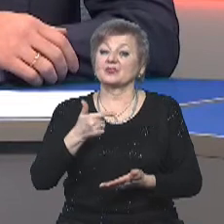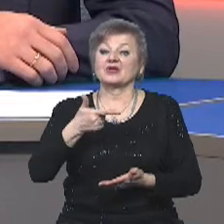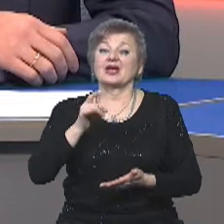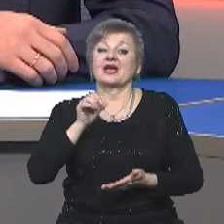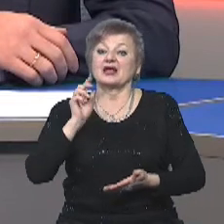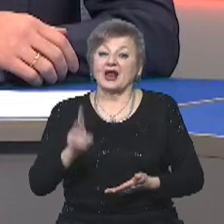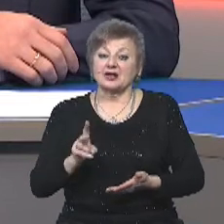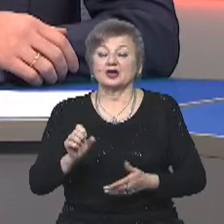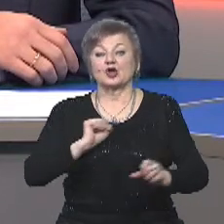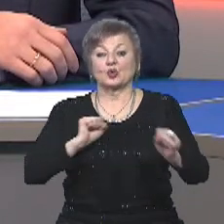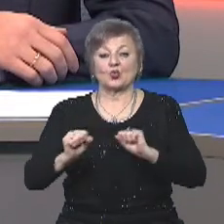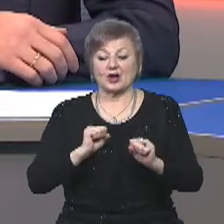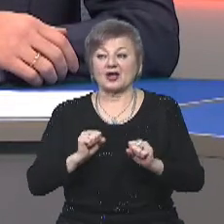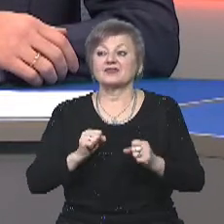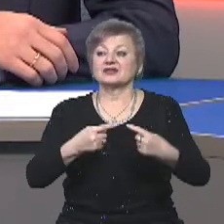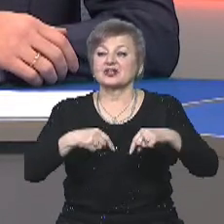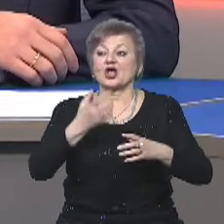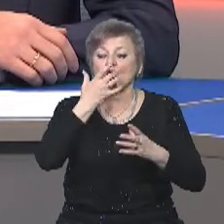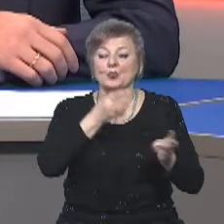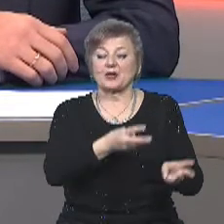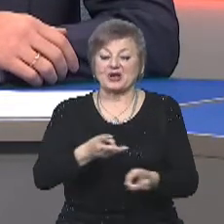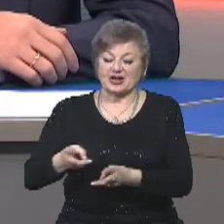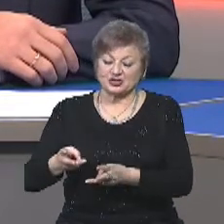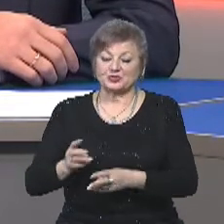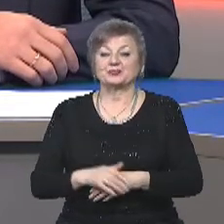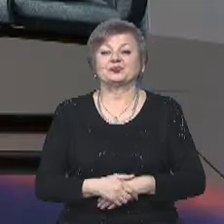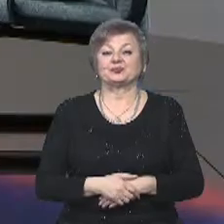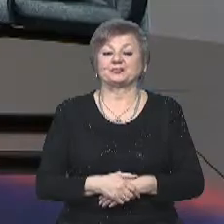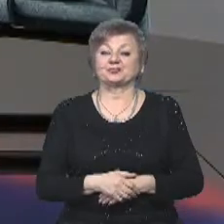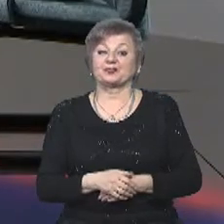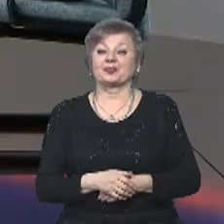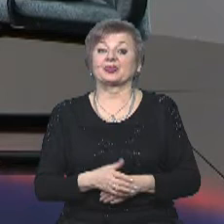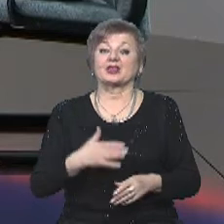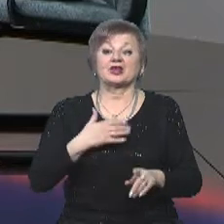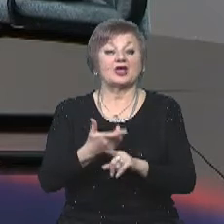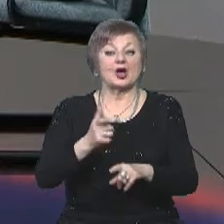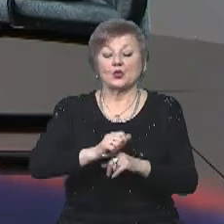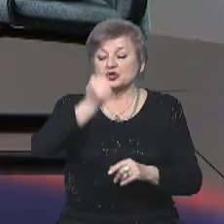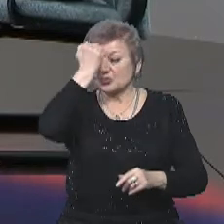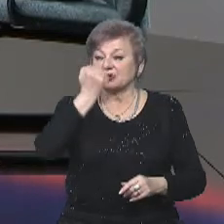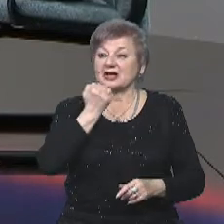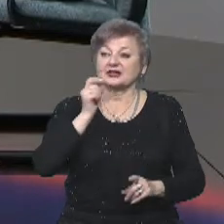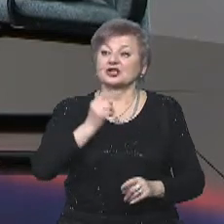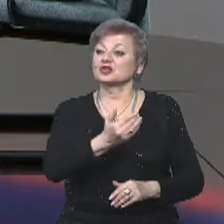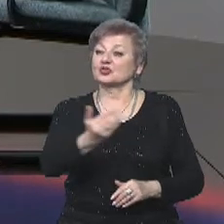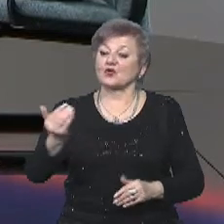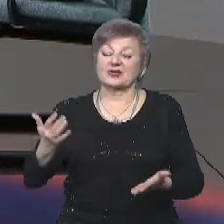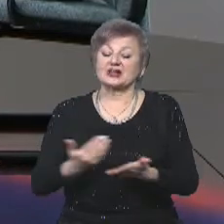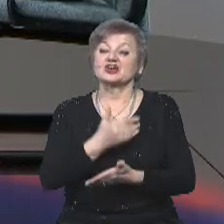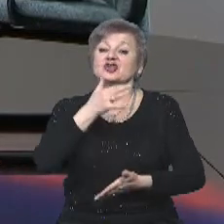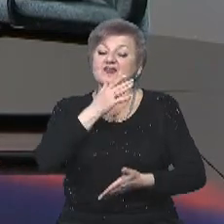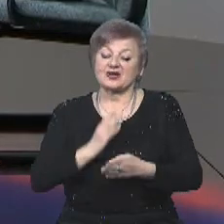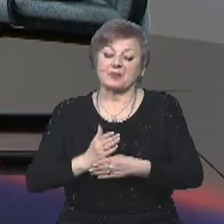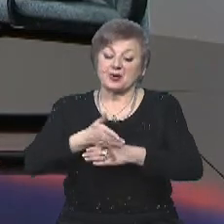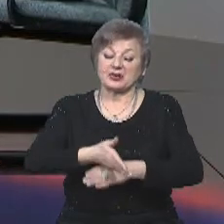Грек, керівник концерну «Міські теплові мережі». Добрий вечір. Я дуже вам вдячна, що ви знайшли час завітати до